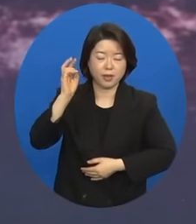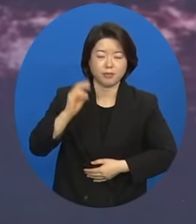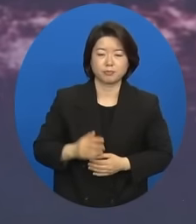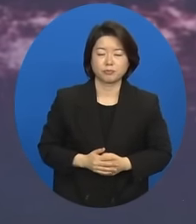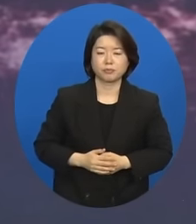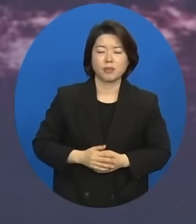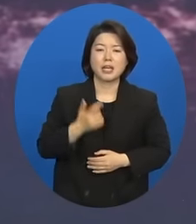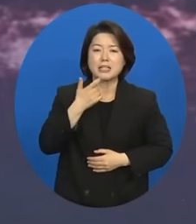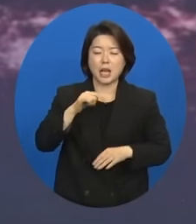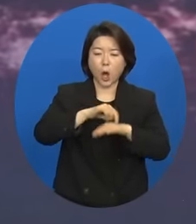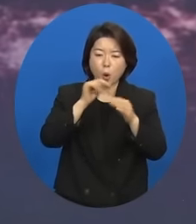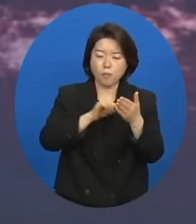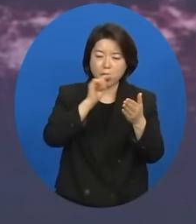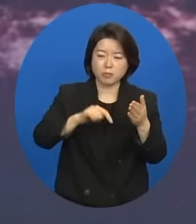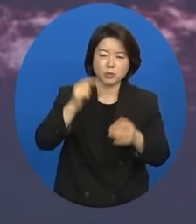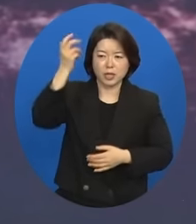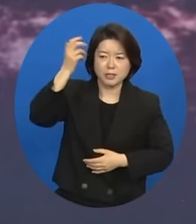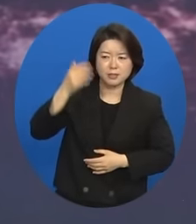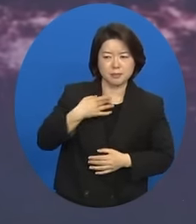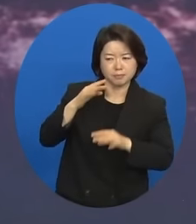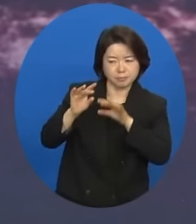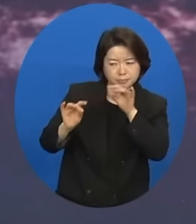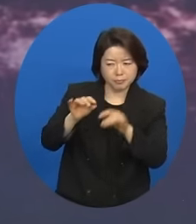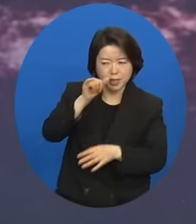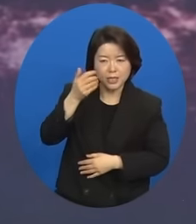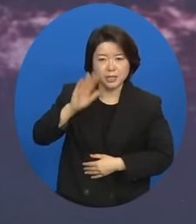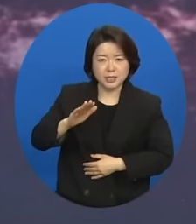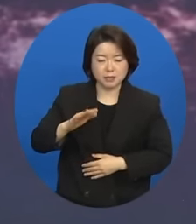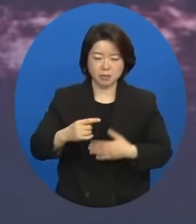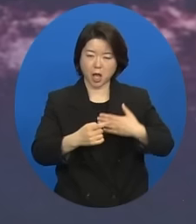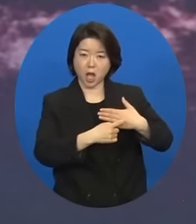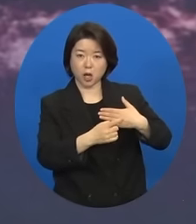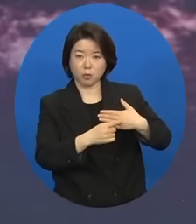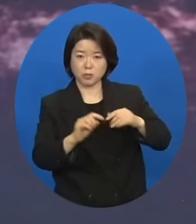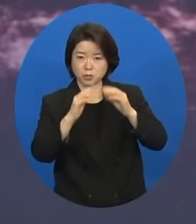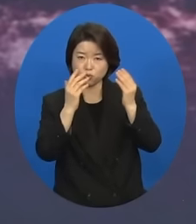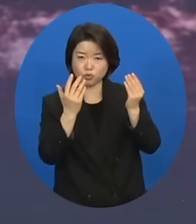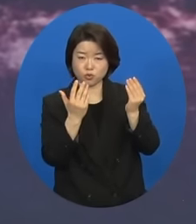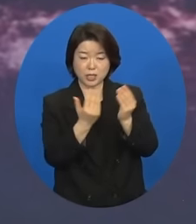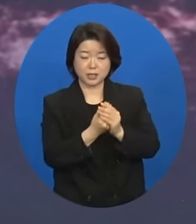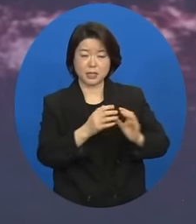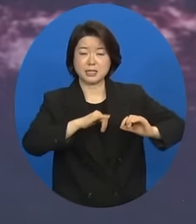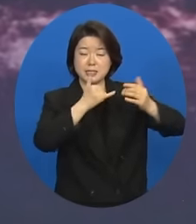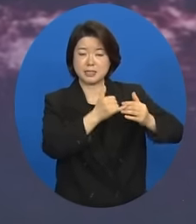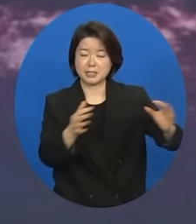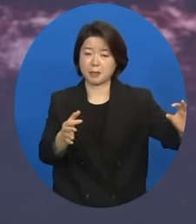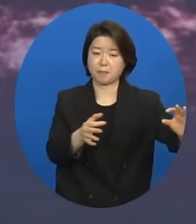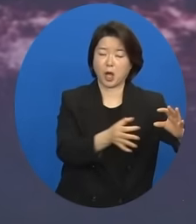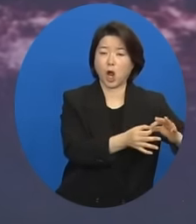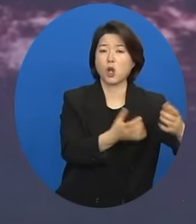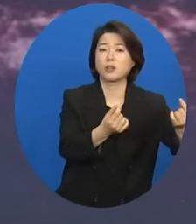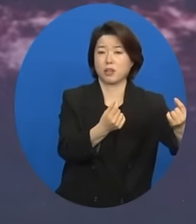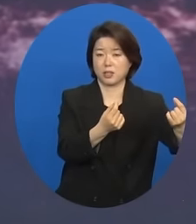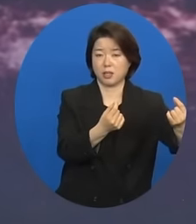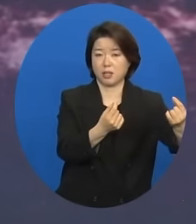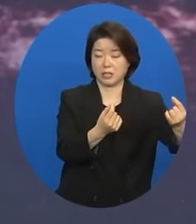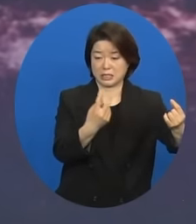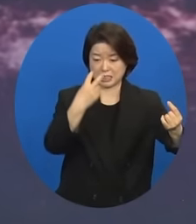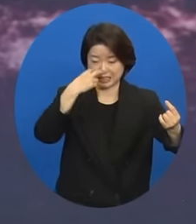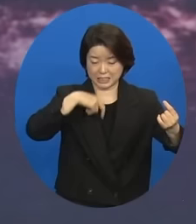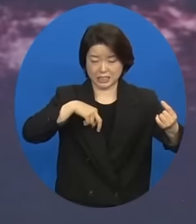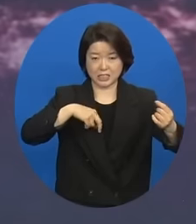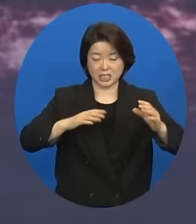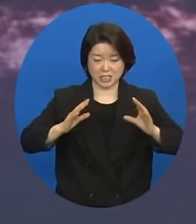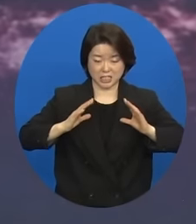마음에는 어떤 영적인 갈망이 있긴 하지만 그의 겉모습은 완전히 그 세속적인 사람 그 이중적인 본성이